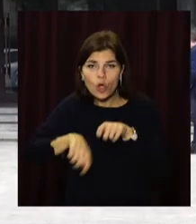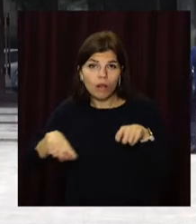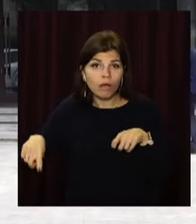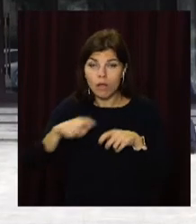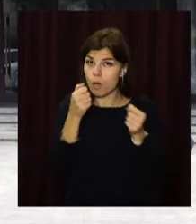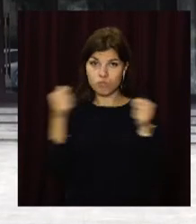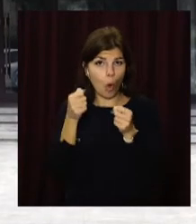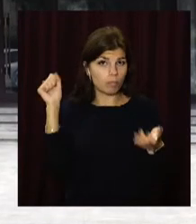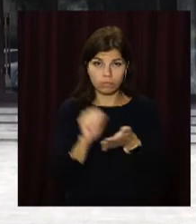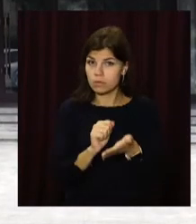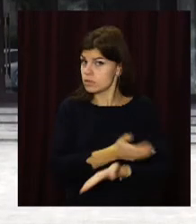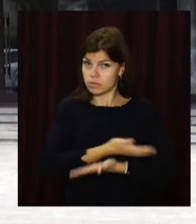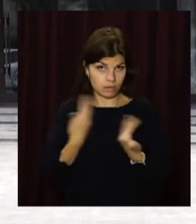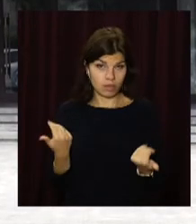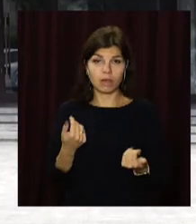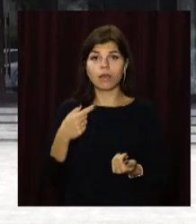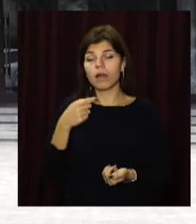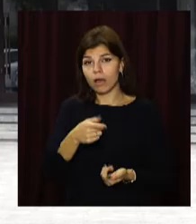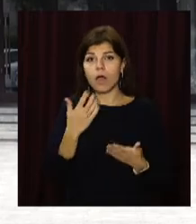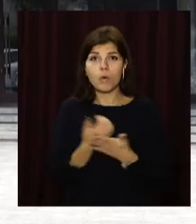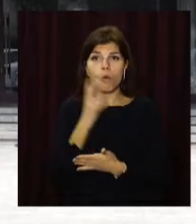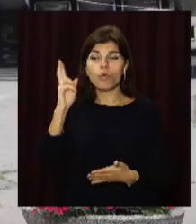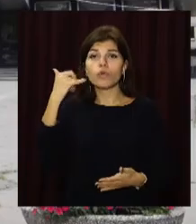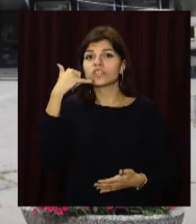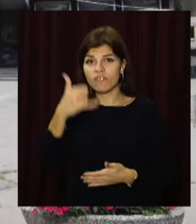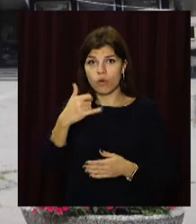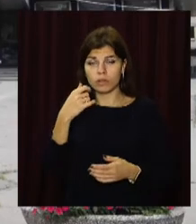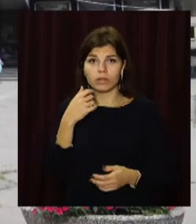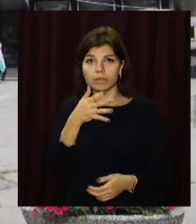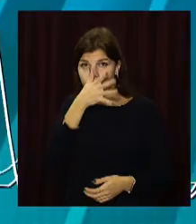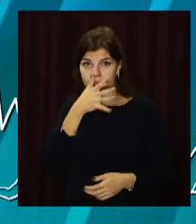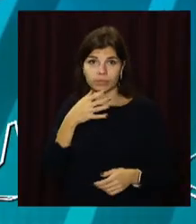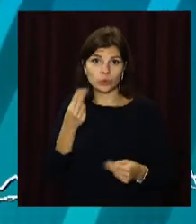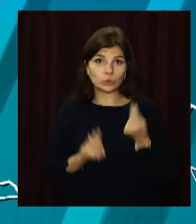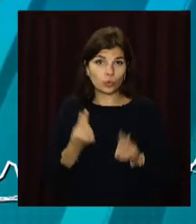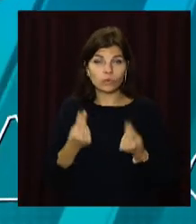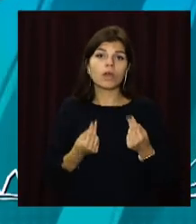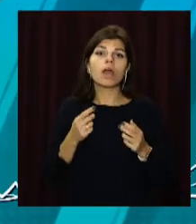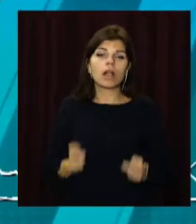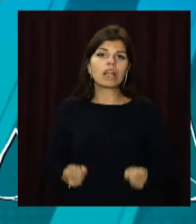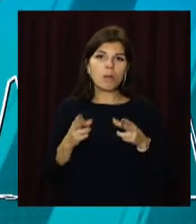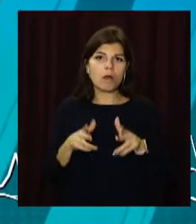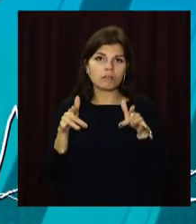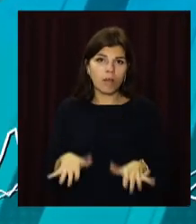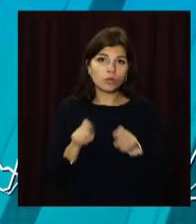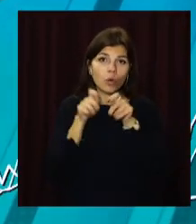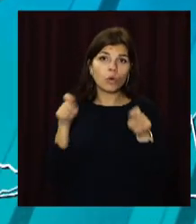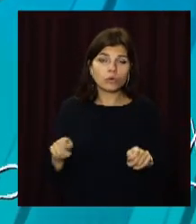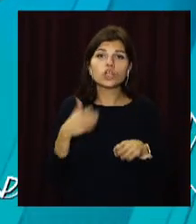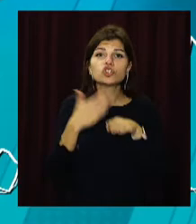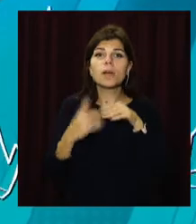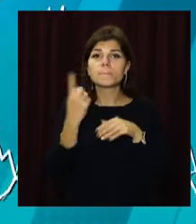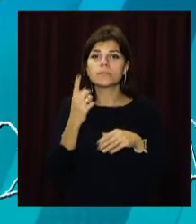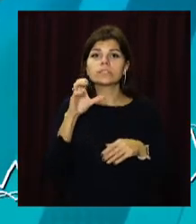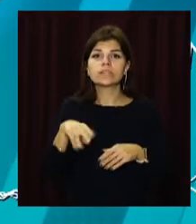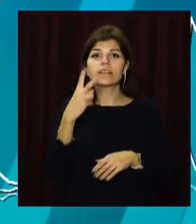знайшли. За хибний виклик поліція відкрила кримінальне провадження. Наразі відкрито кримінальне провадження за частиною 1